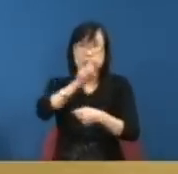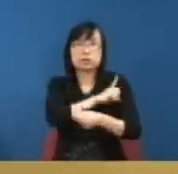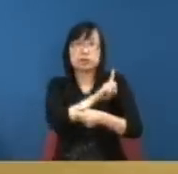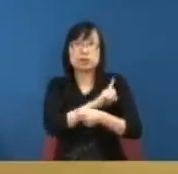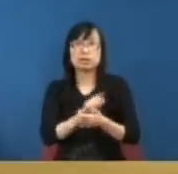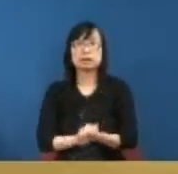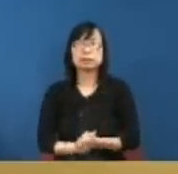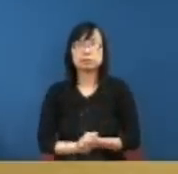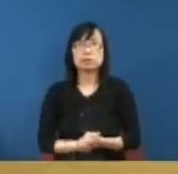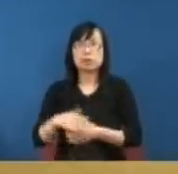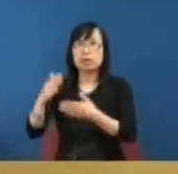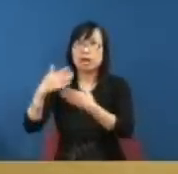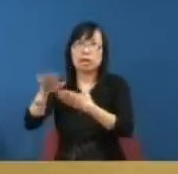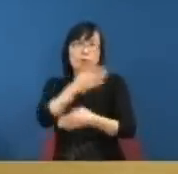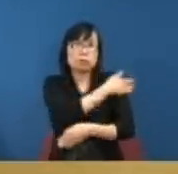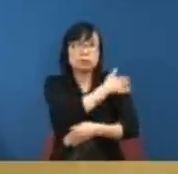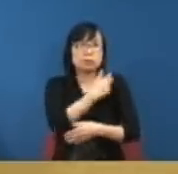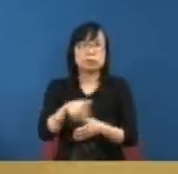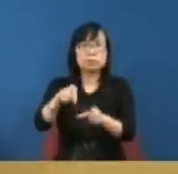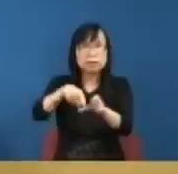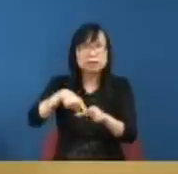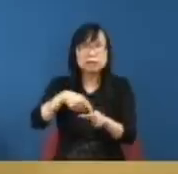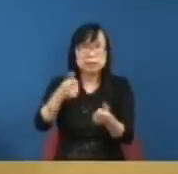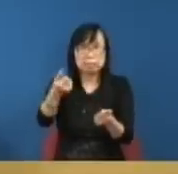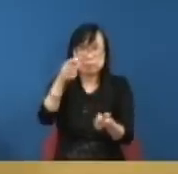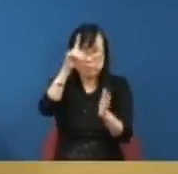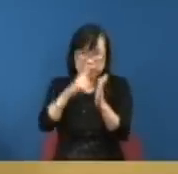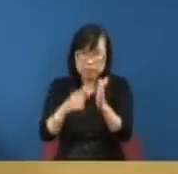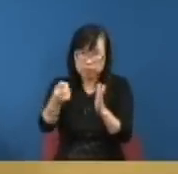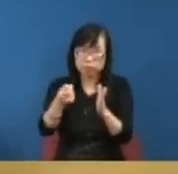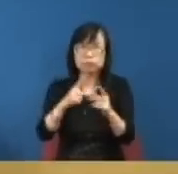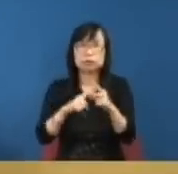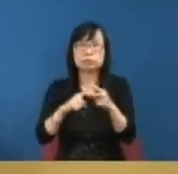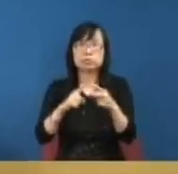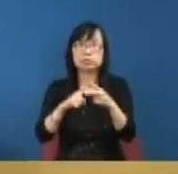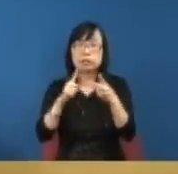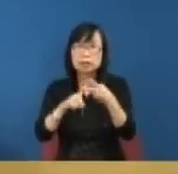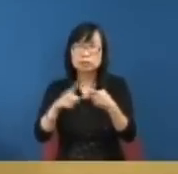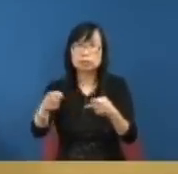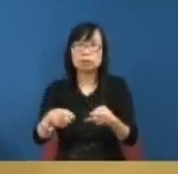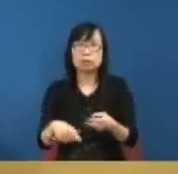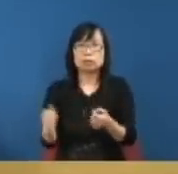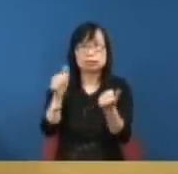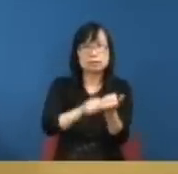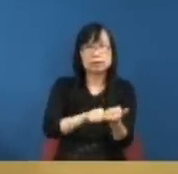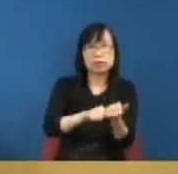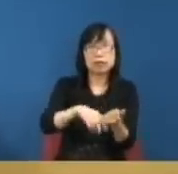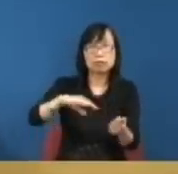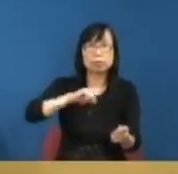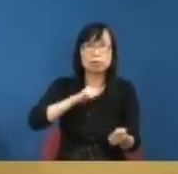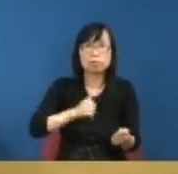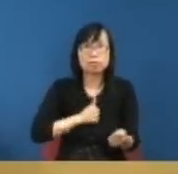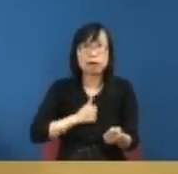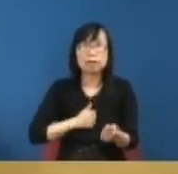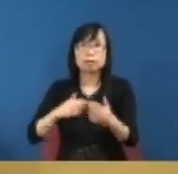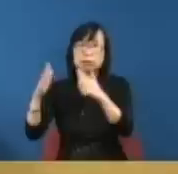講，外傭喺香港賺咁低嘅人工，要依賴呢一個僱主去提供呢個居所嘅，